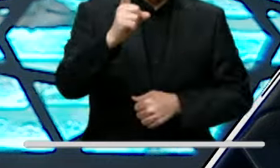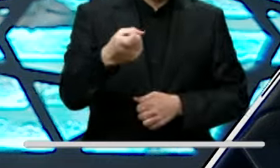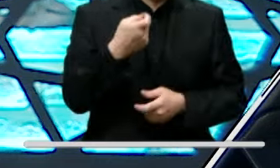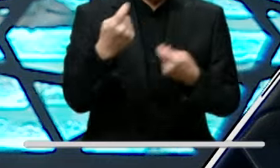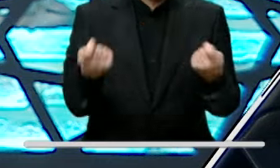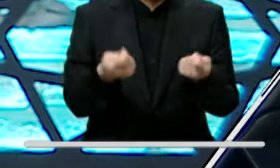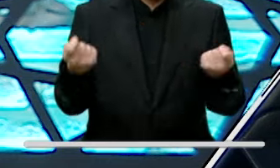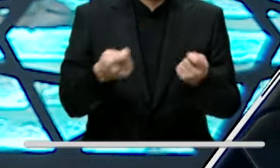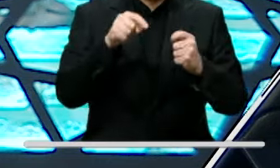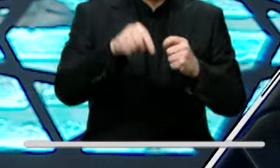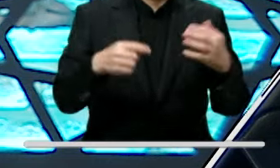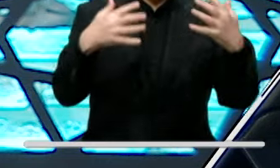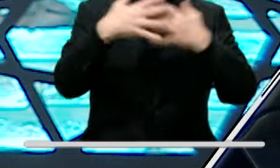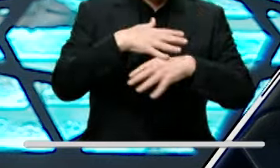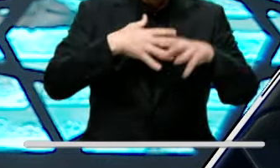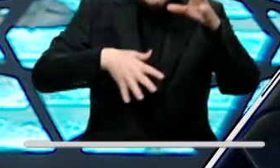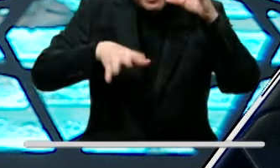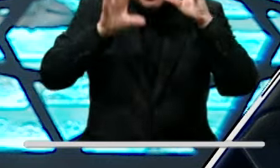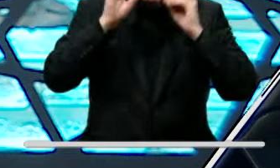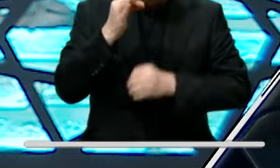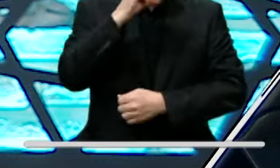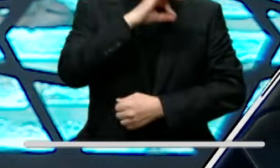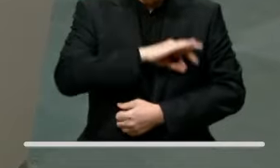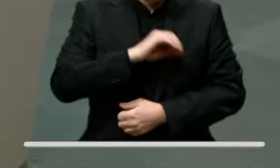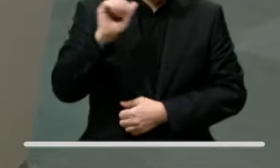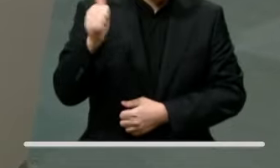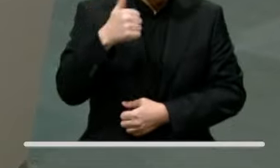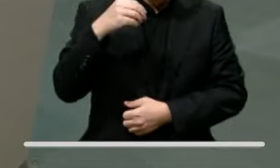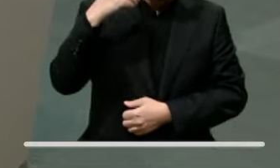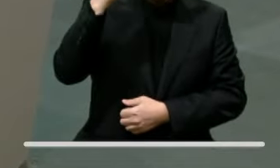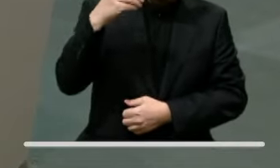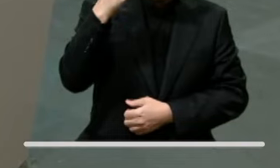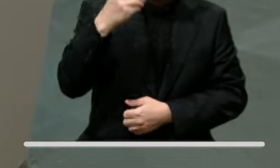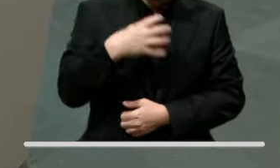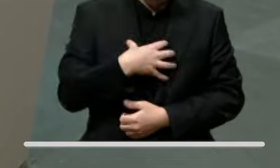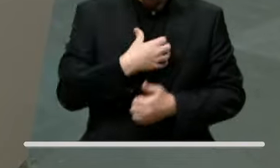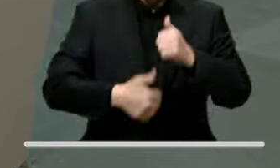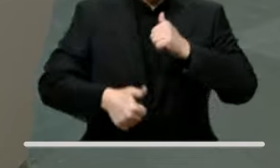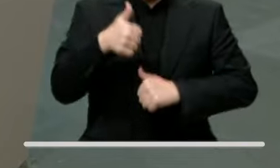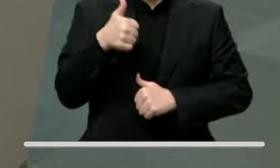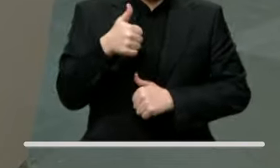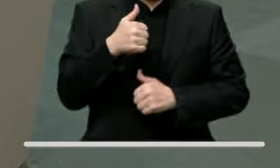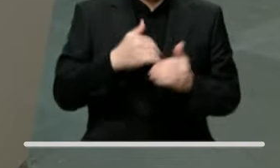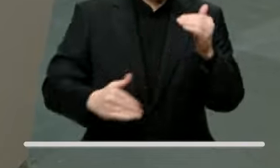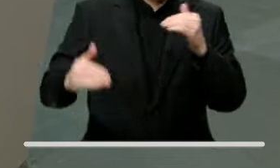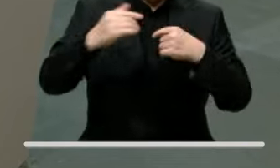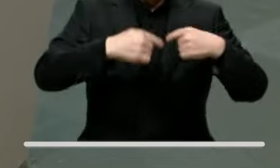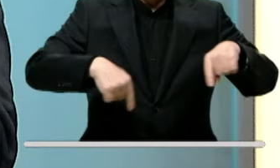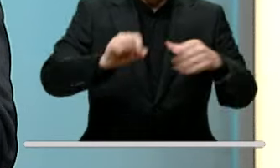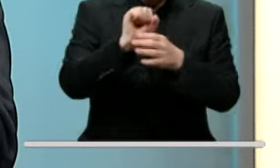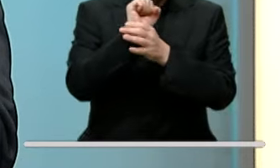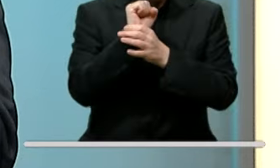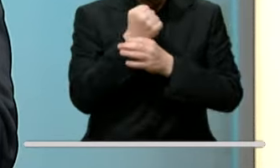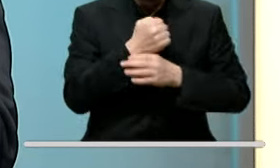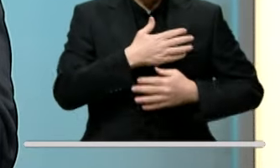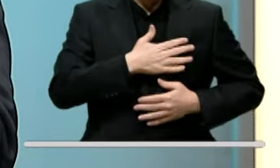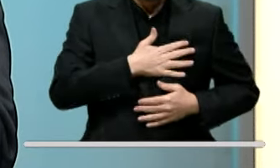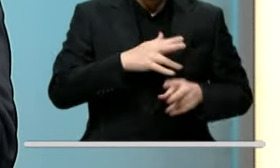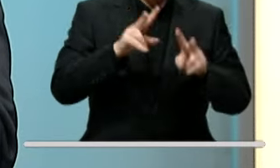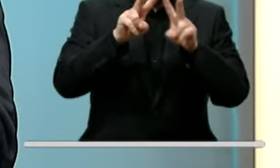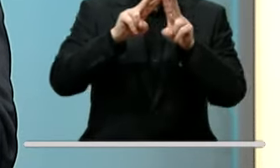çalışacağız. Bu akşam ilminden istifade edeceğimiz kıymetli hocamız, Diyanet İşleri Başkanlığı Din İşleri Yüksek Kurulu Uzmanı Muhterem